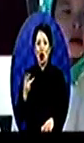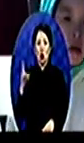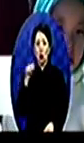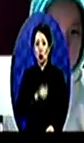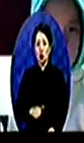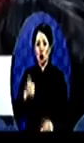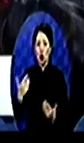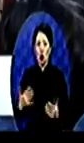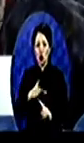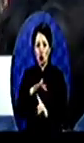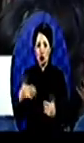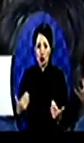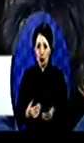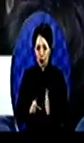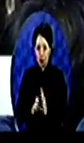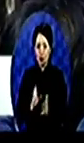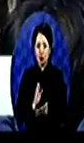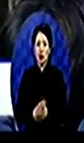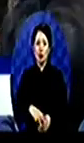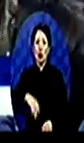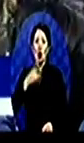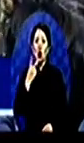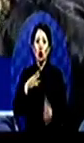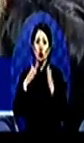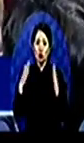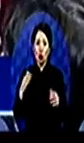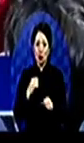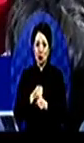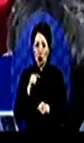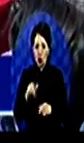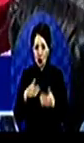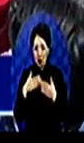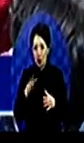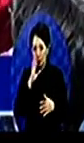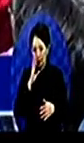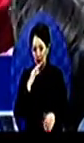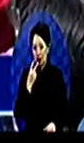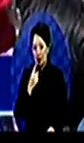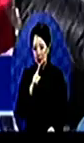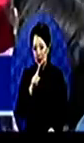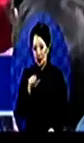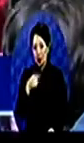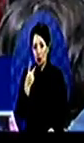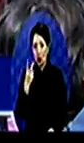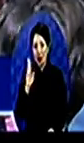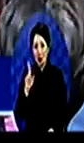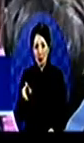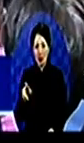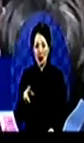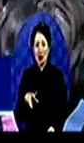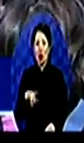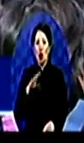болно. Хоёр том замын ажил бай. Нэг нь одоо өнөөдөр та бүдний нээх гэж байгаа 1.2 км урттай Мөрөнгийн давааны замын ажил